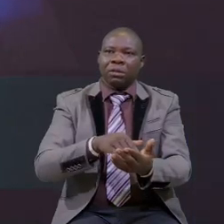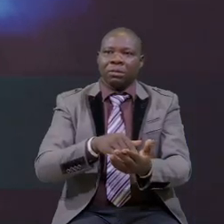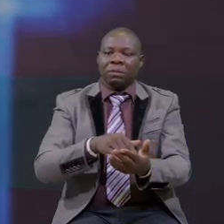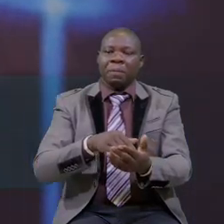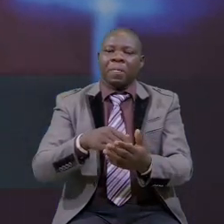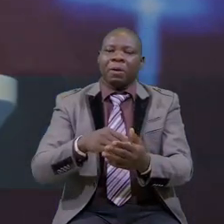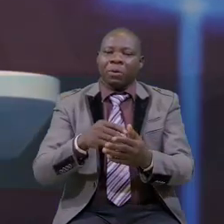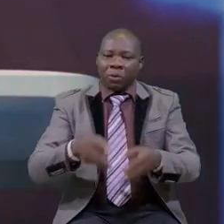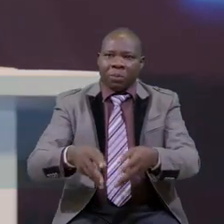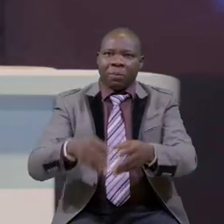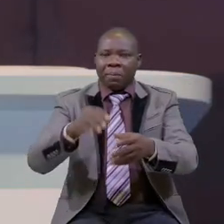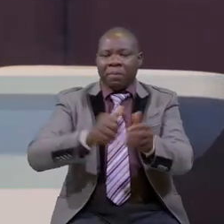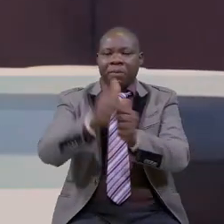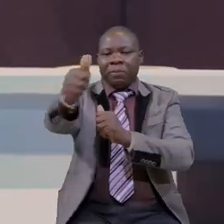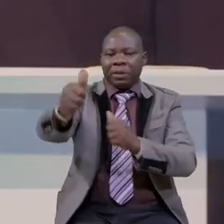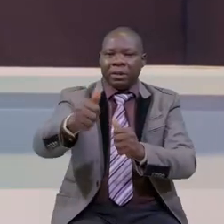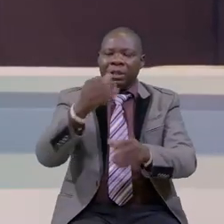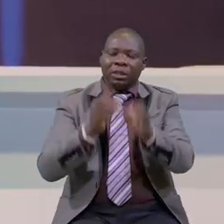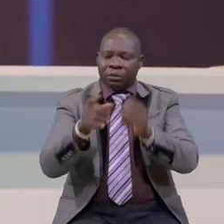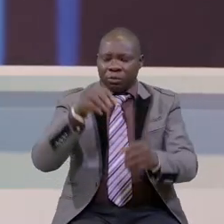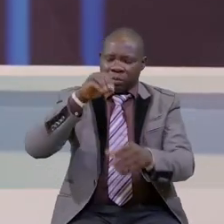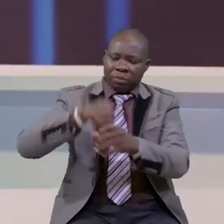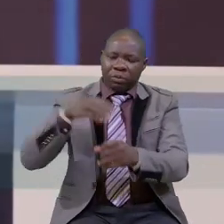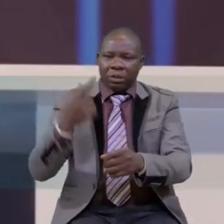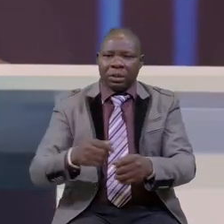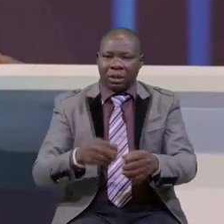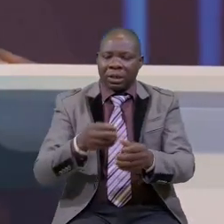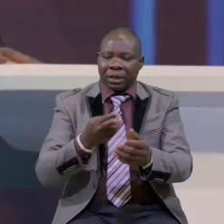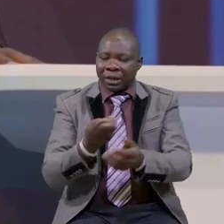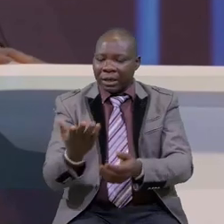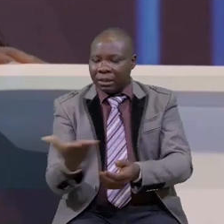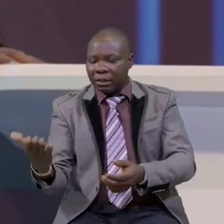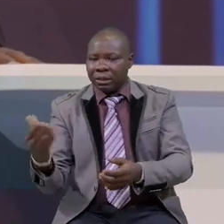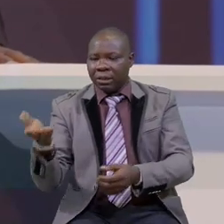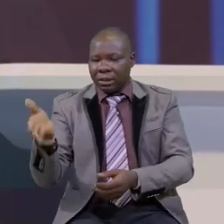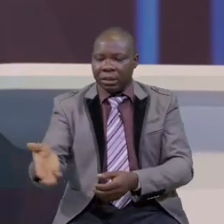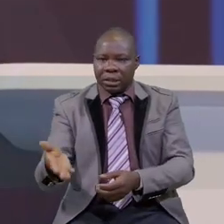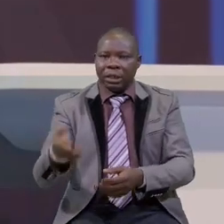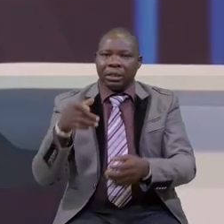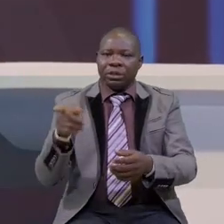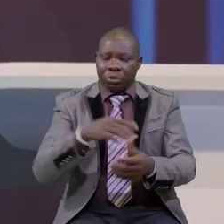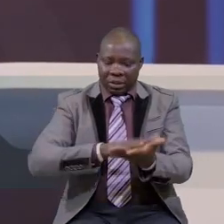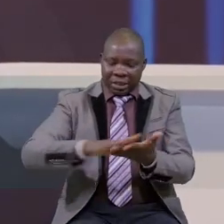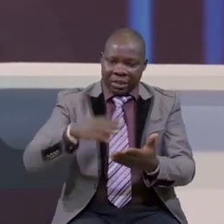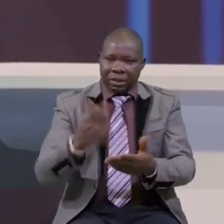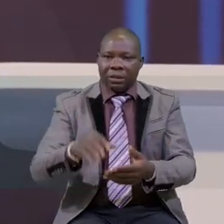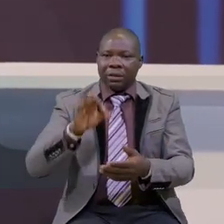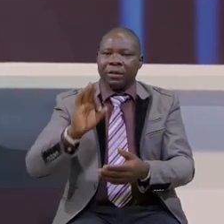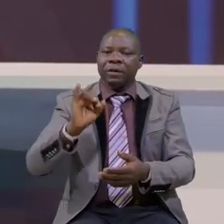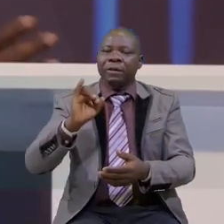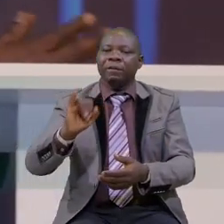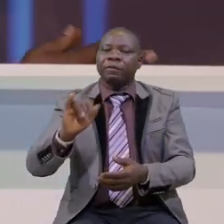mais si vous mettez le bon carburant dedans et vous faites l'entretien, tout